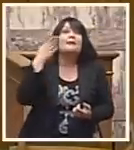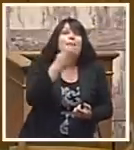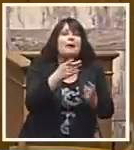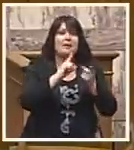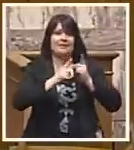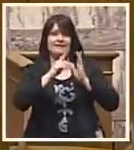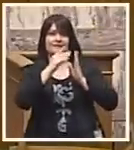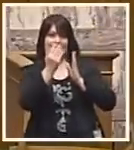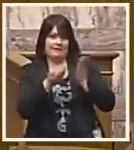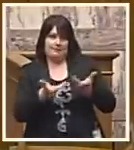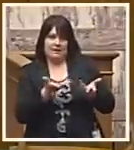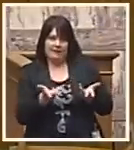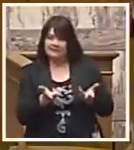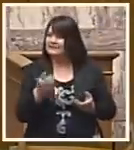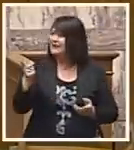κρίνετε τις προθέσεις μου?